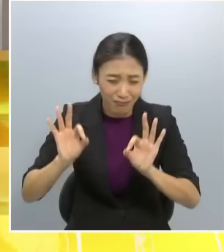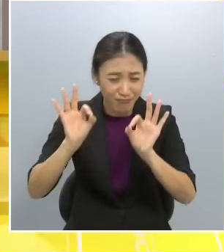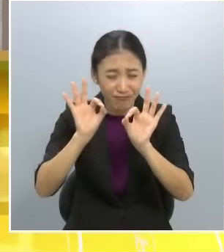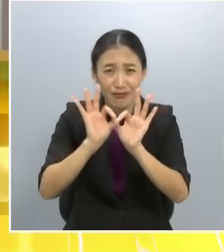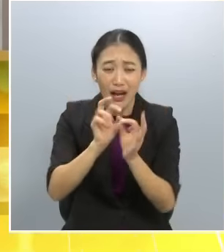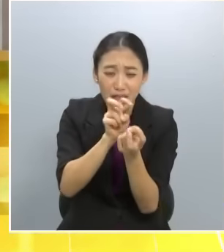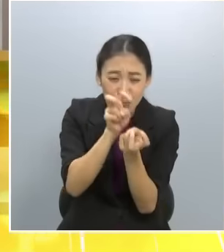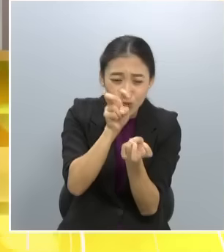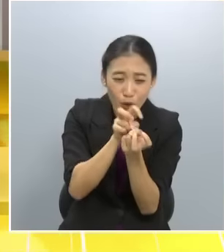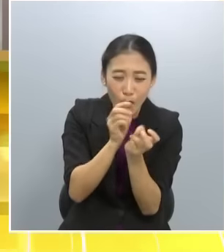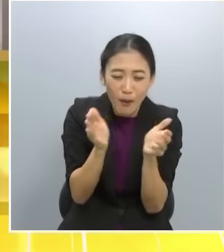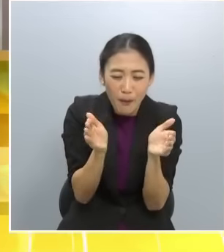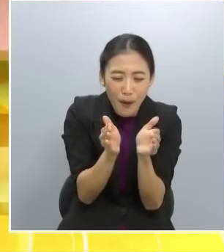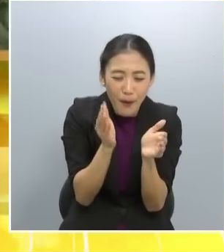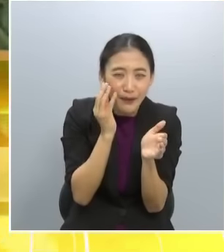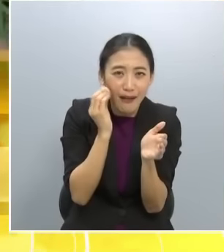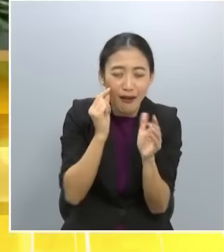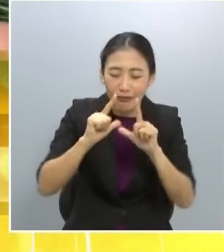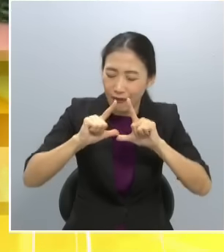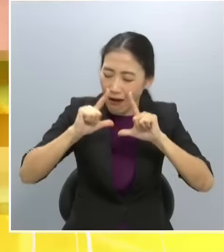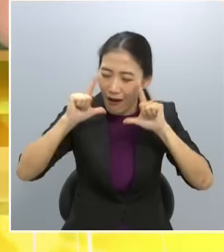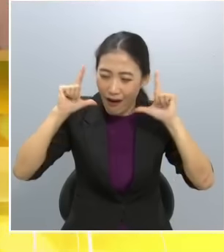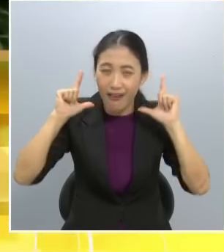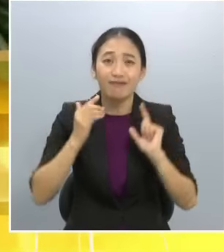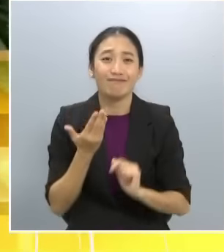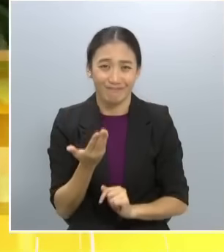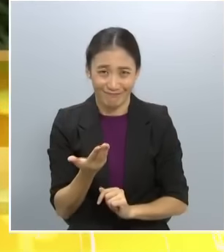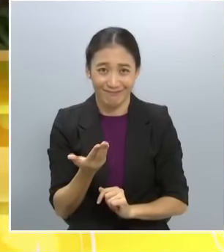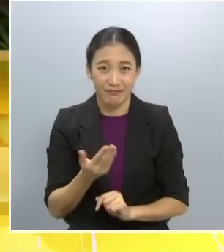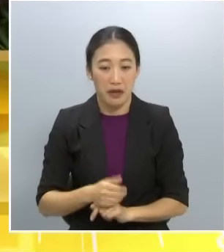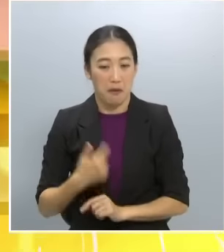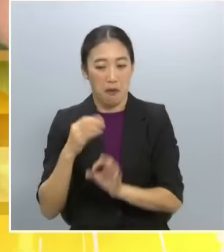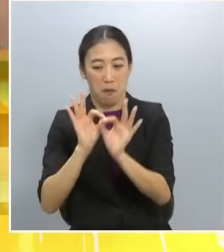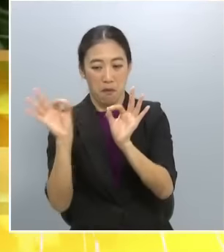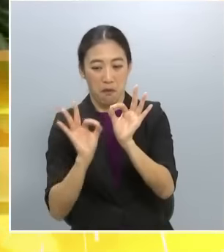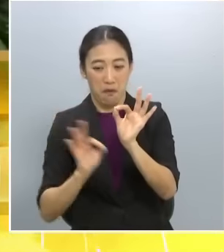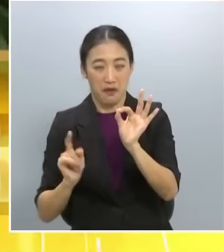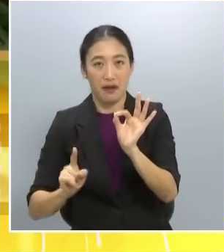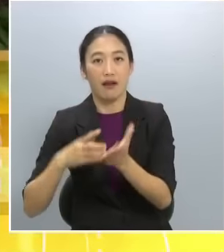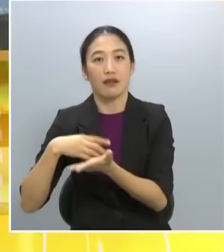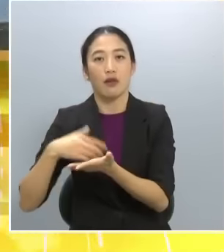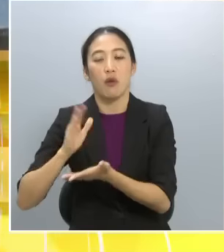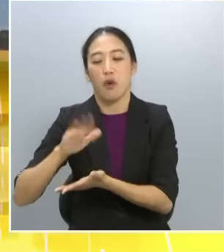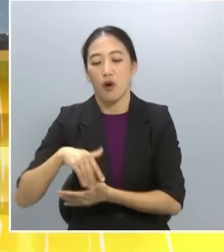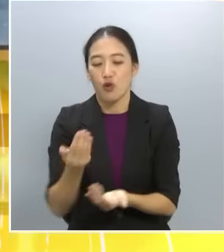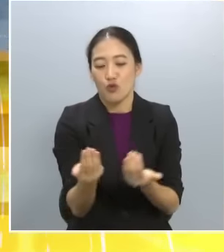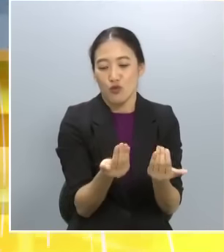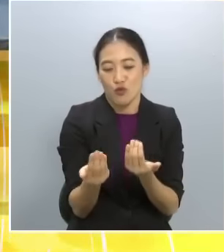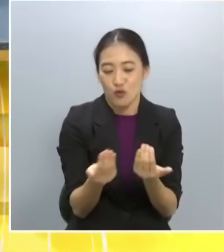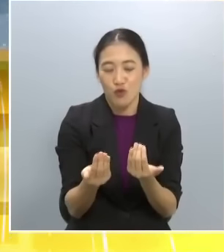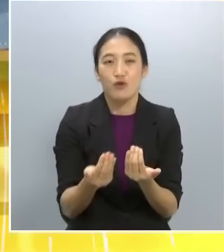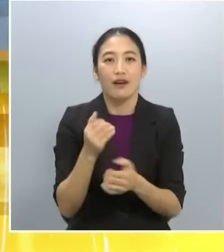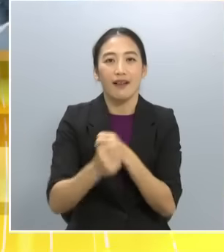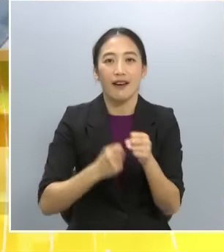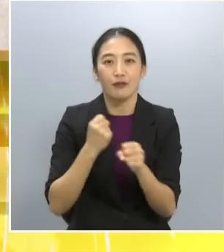ปตัวน้อยที่กำลังดัง ถามรายงานละเอียดประวัติเลย บอกว่าหมูเด้งเป็นลูกฮิปโปแคระอายุ2เดือนที่เต็มไปด้วยความน่